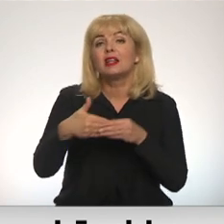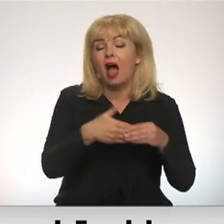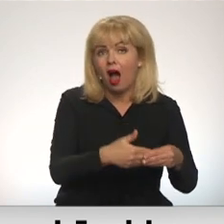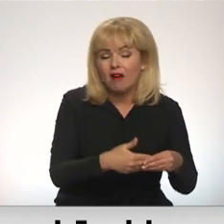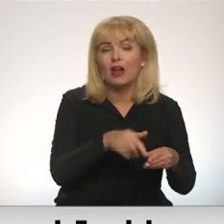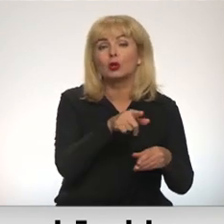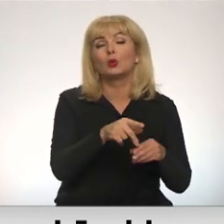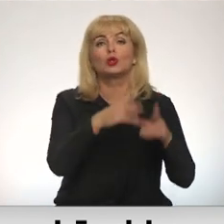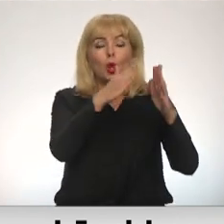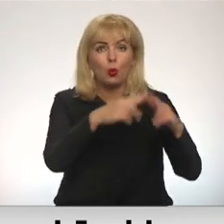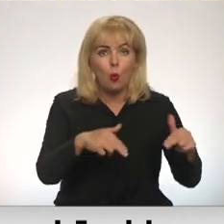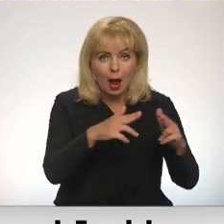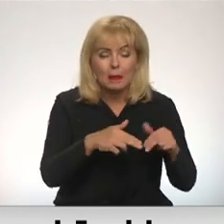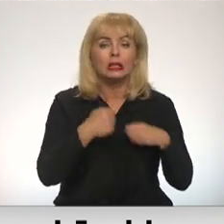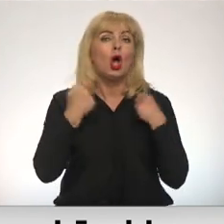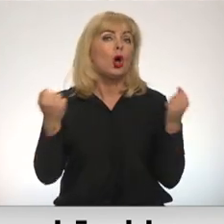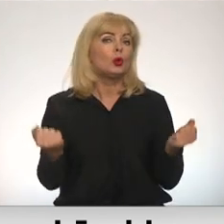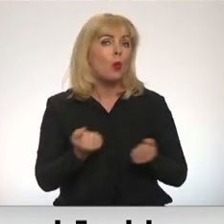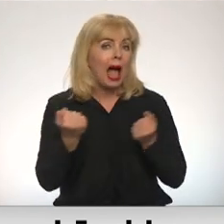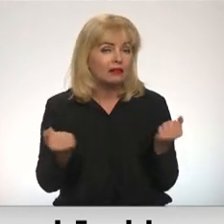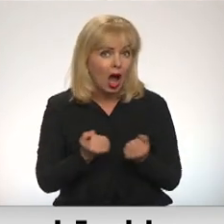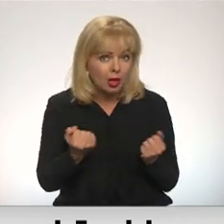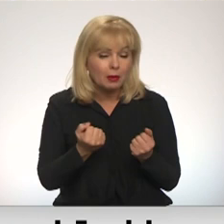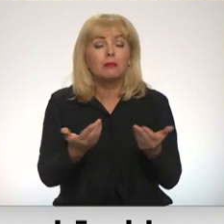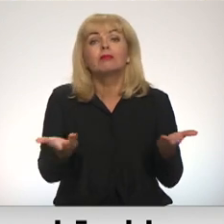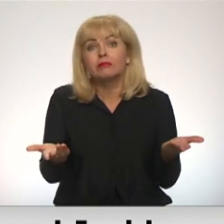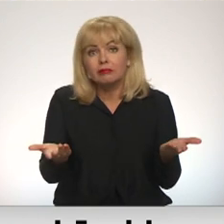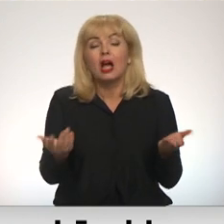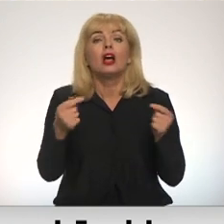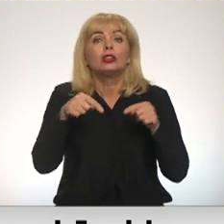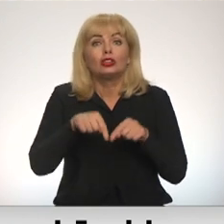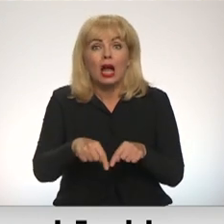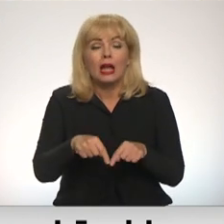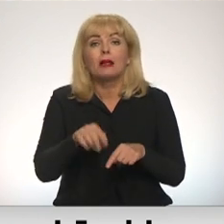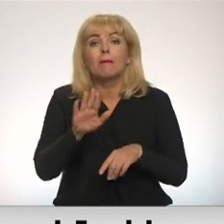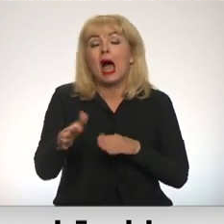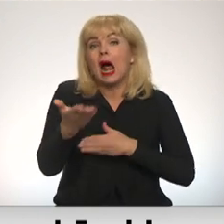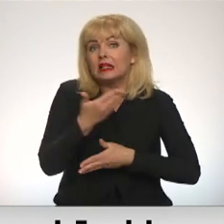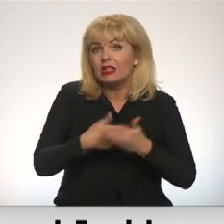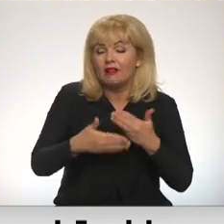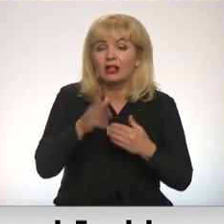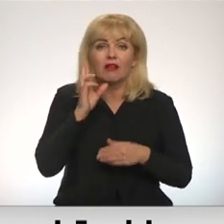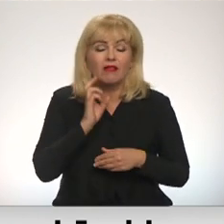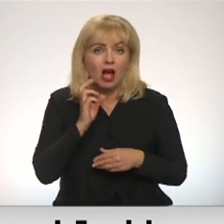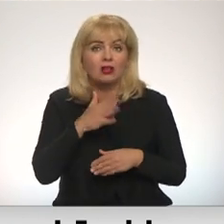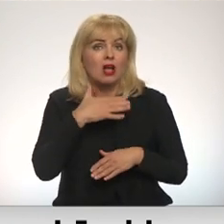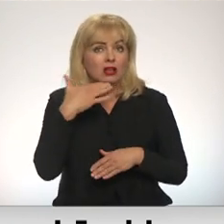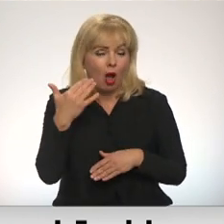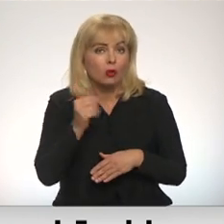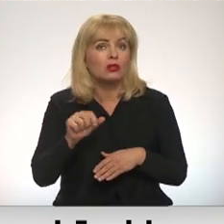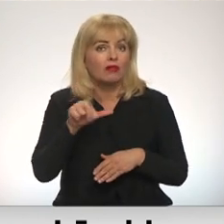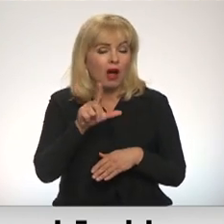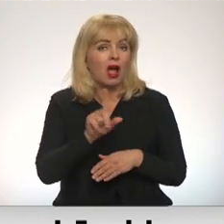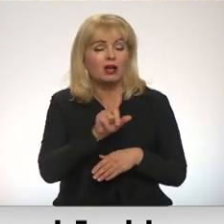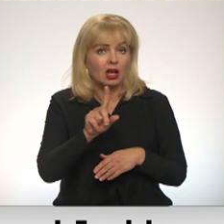viņš uz nodarbībām, jānodarbojas ar to, kaut kas cits jāatliek. Bet šeit vēl bērnu invalīdu vecākiem, viņiem vēl daudz vairāk to visu